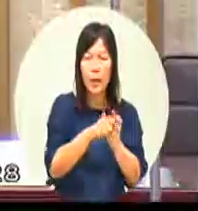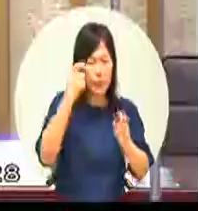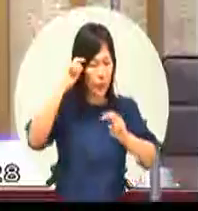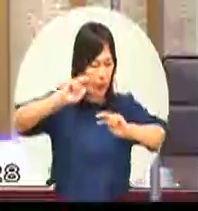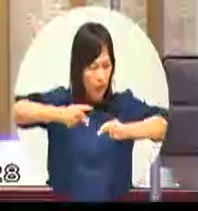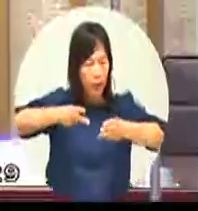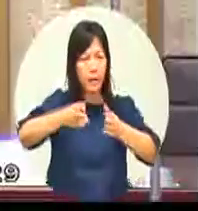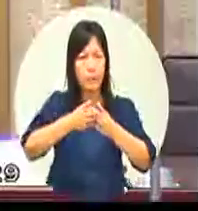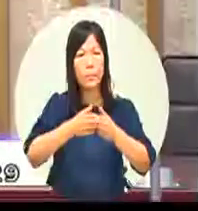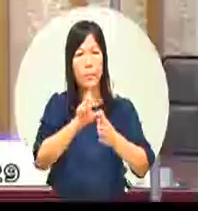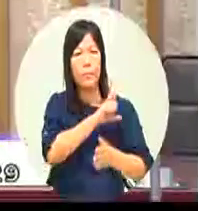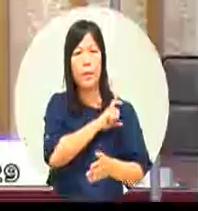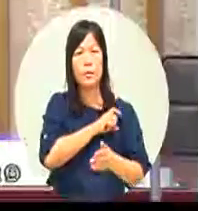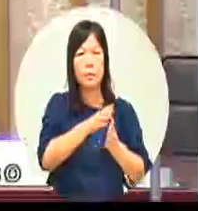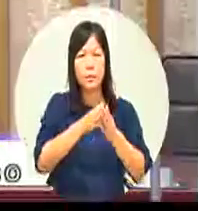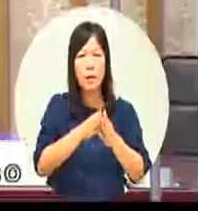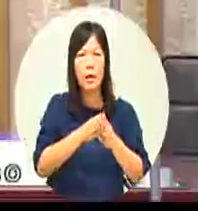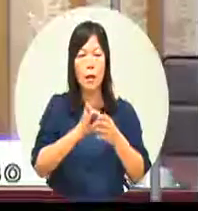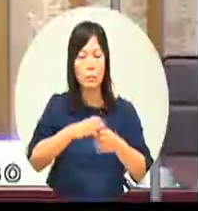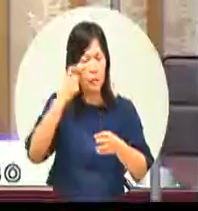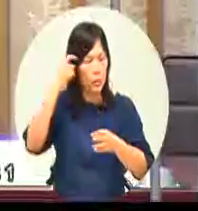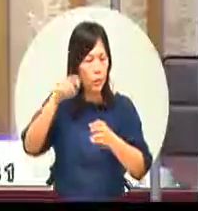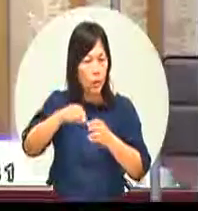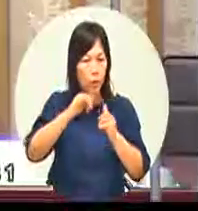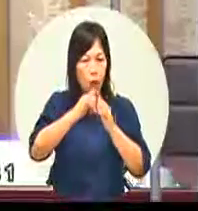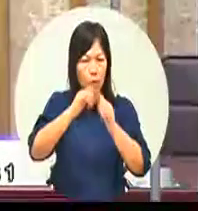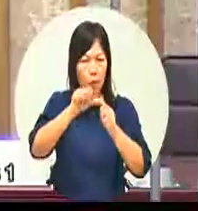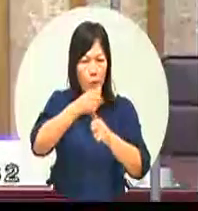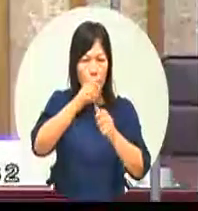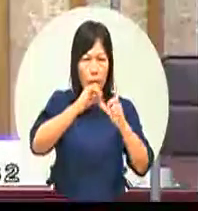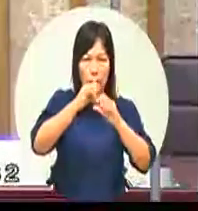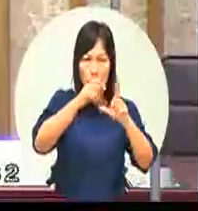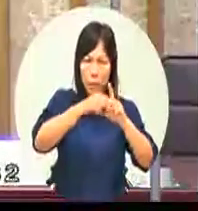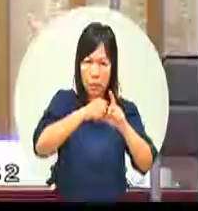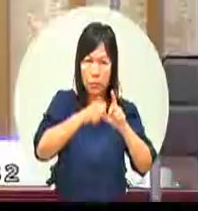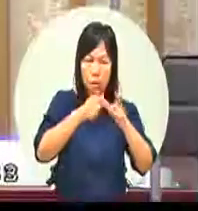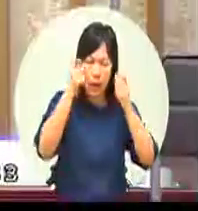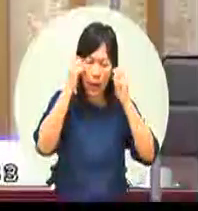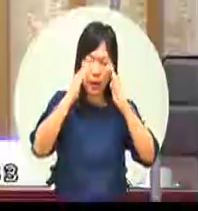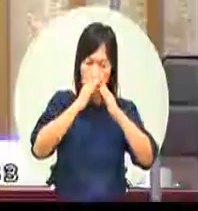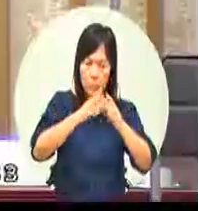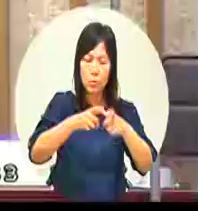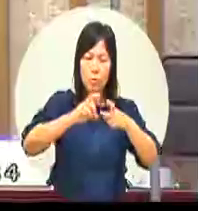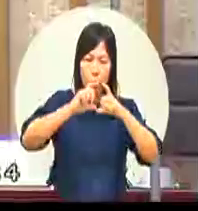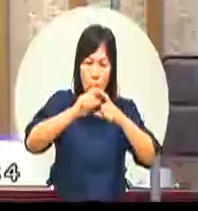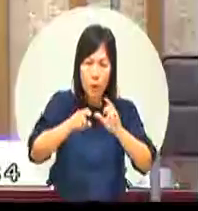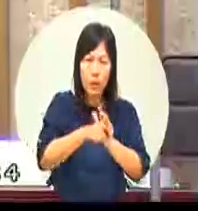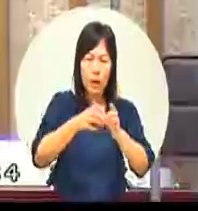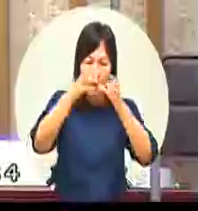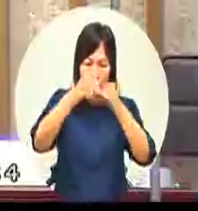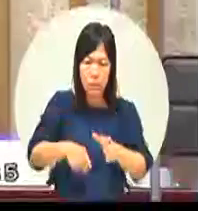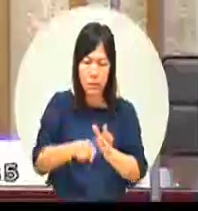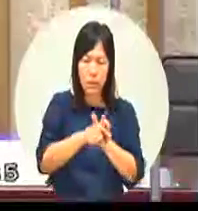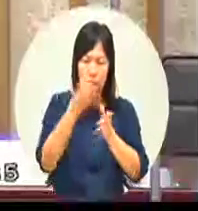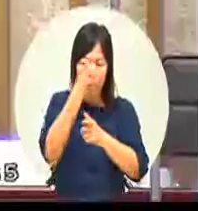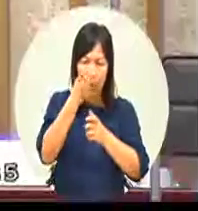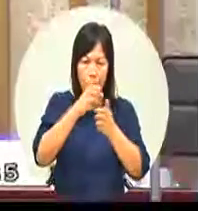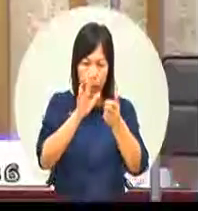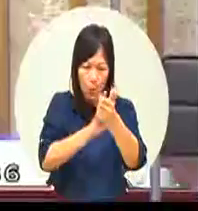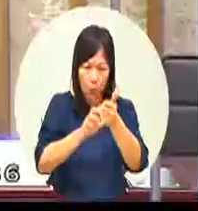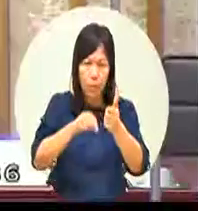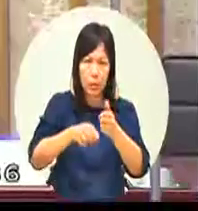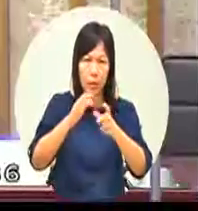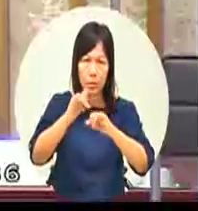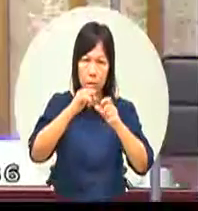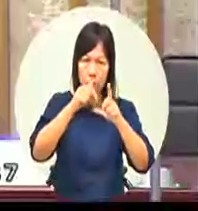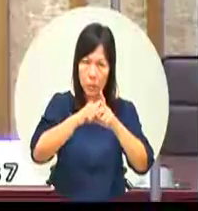名，的原因是因为五甲社区是目前高雄市还没有回归到成立管委会的一个社区。那因为它还